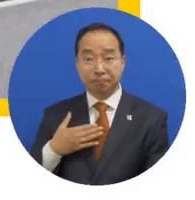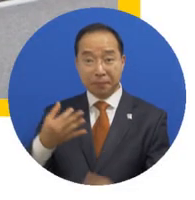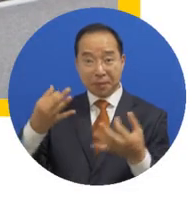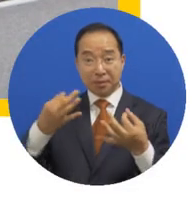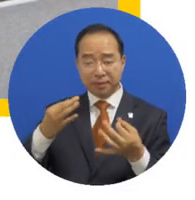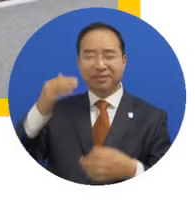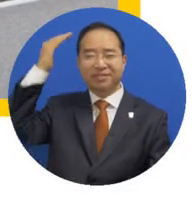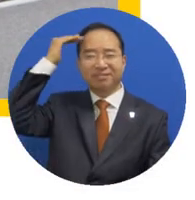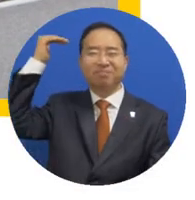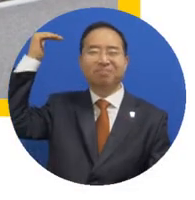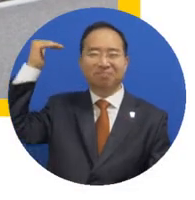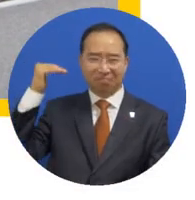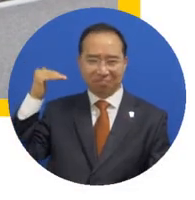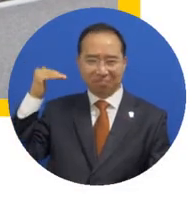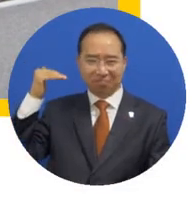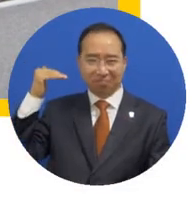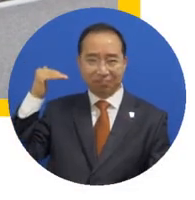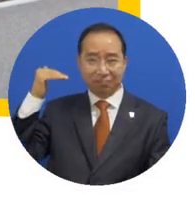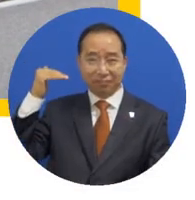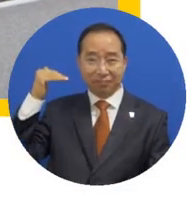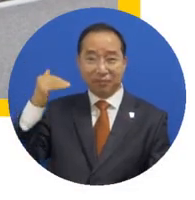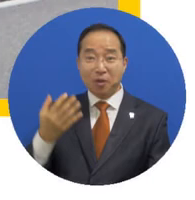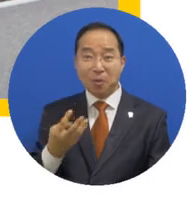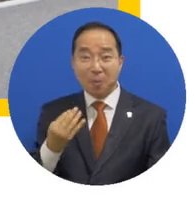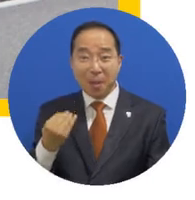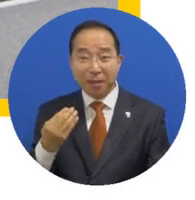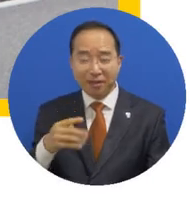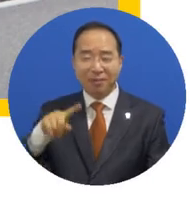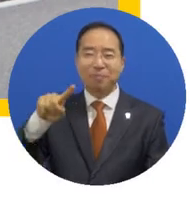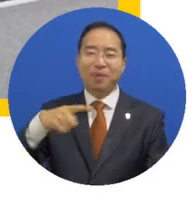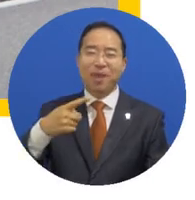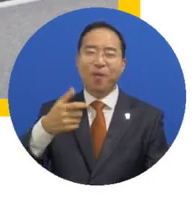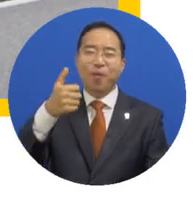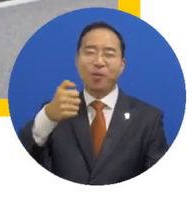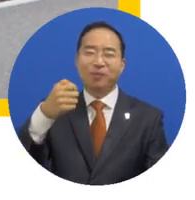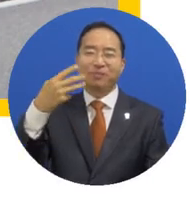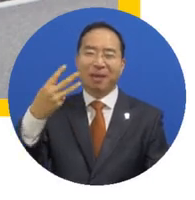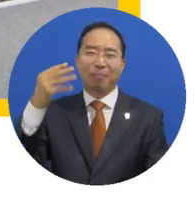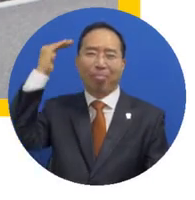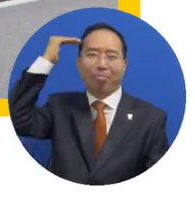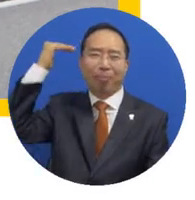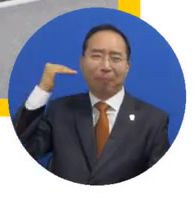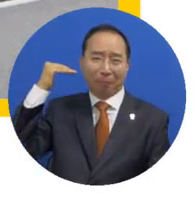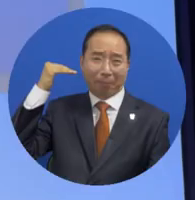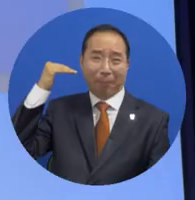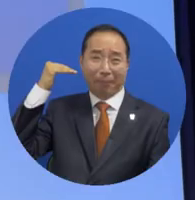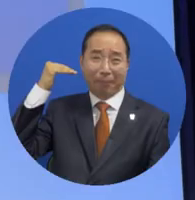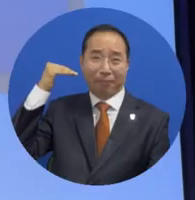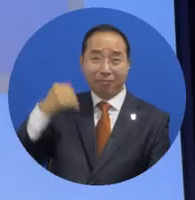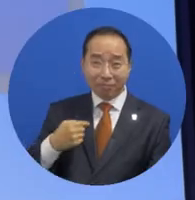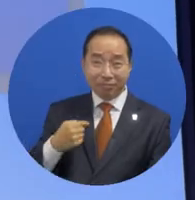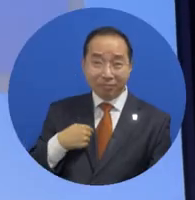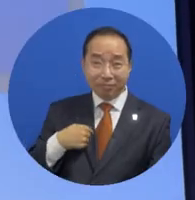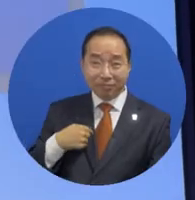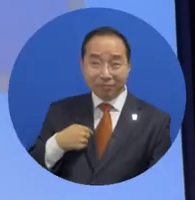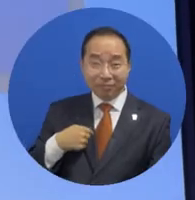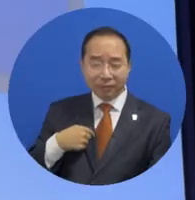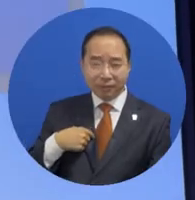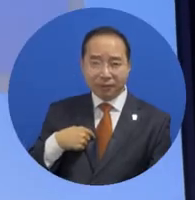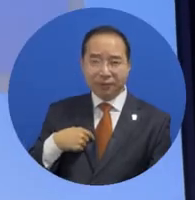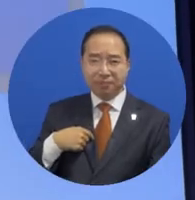저는 보시다시피 키가 작습니다. 밝히면요 153cm밖에 안 됩니다. 근데 저 같은